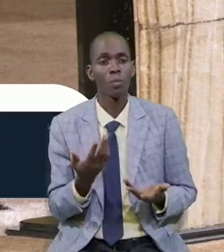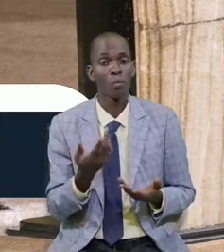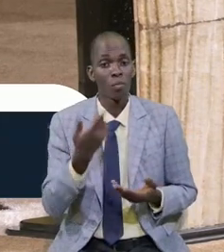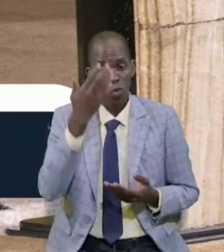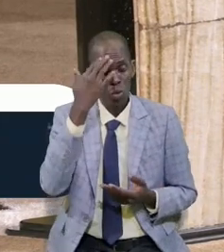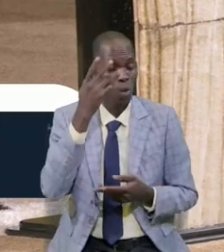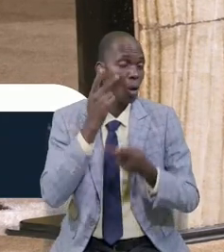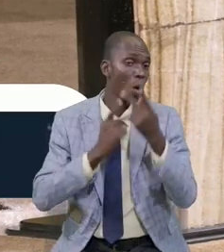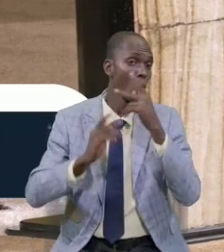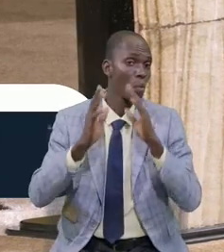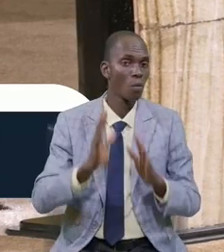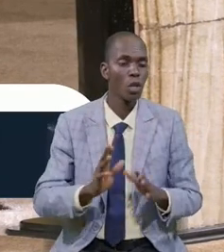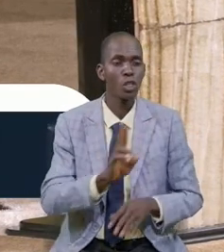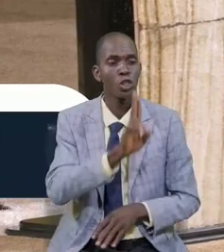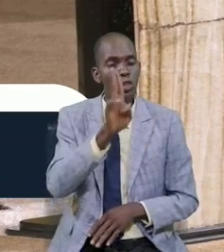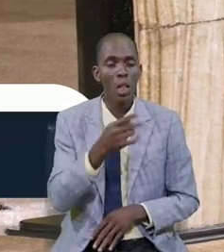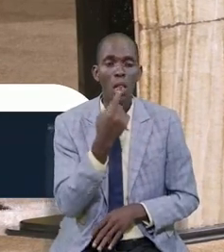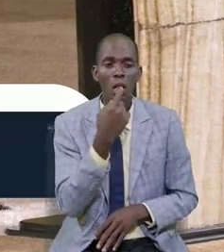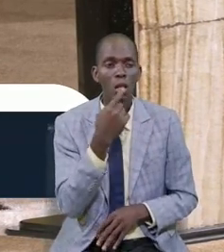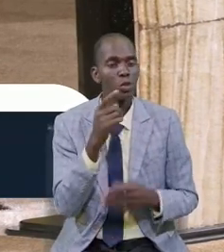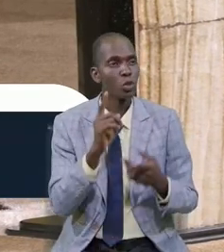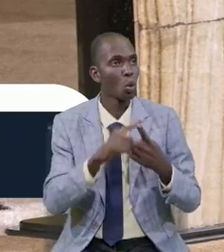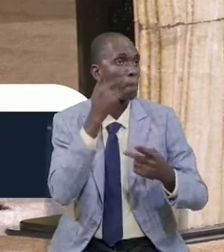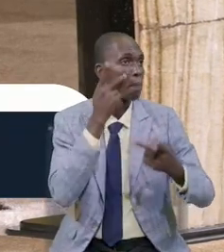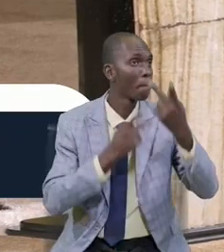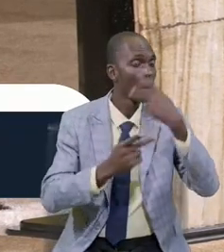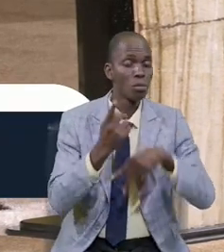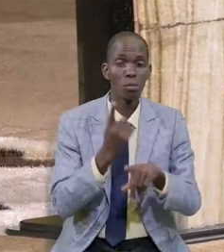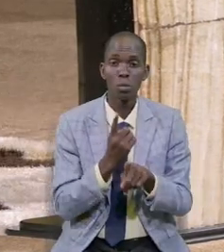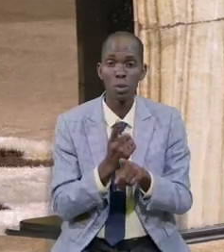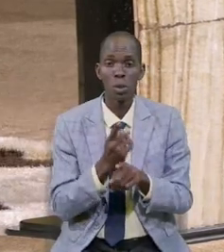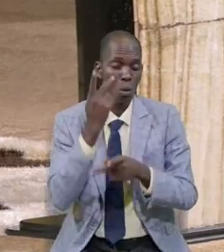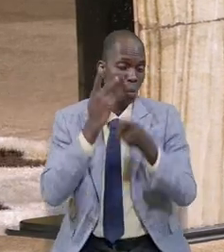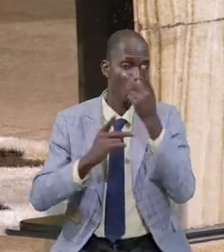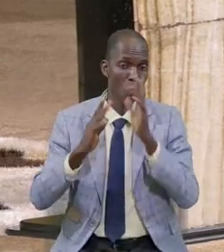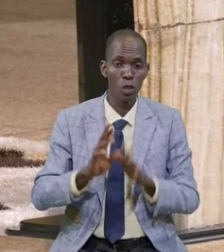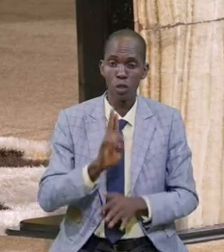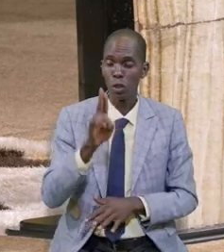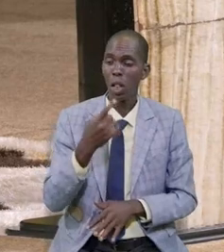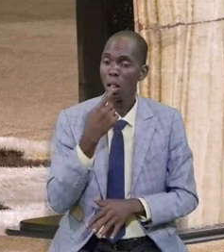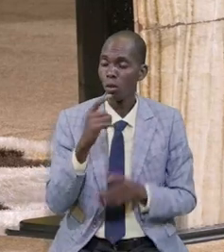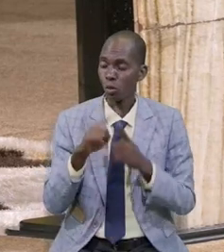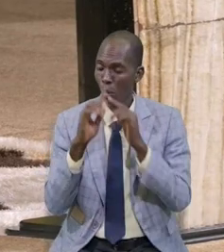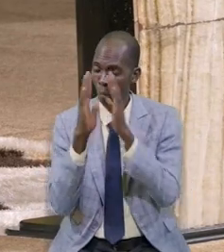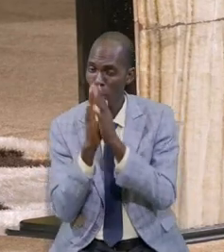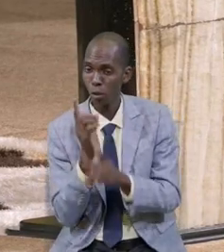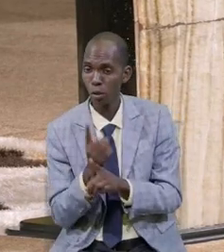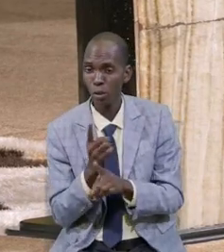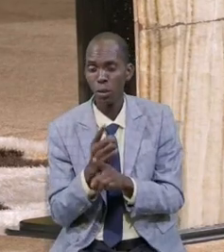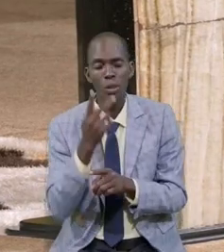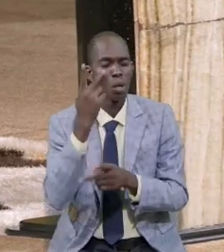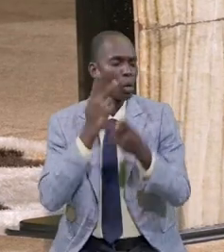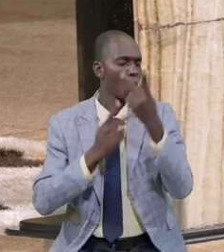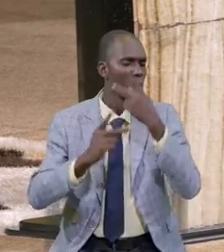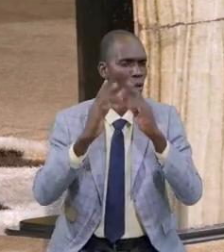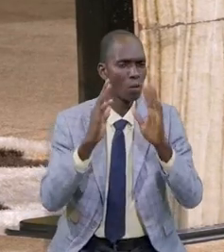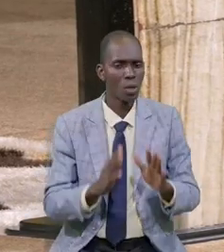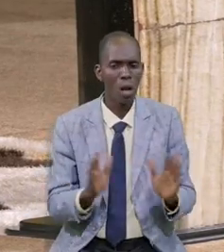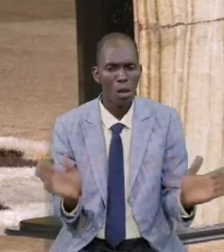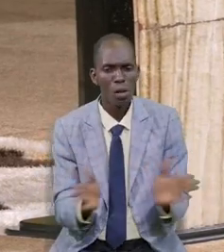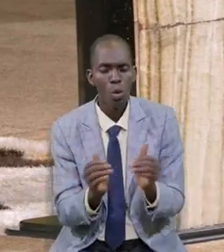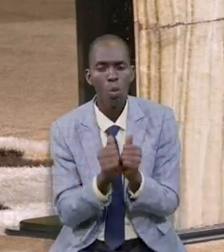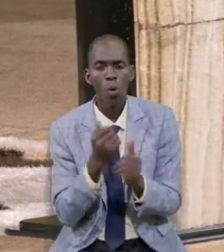langue. Comment il prophétise, c'est pas la langue. Comment il prie, c'est pas la langue. Comment il prodigue des conseils, c'est pas la langue.